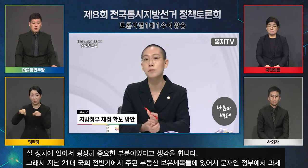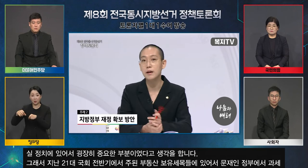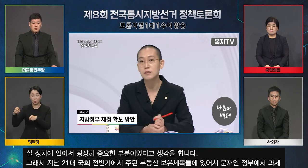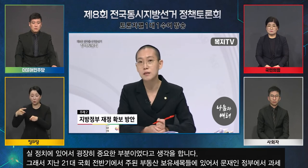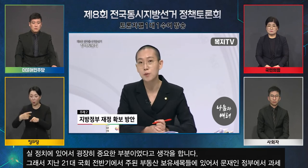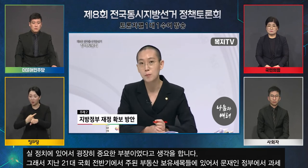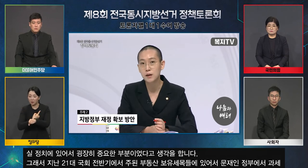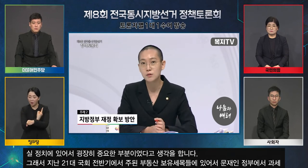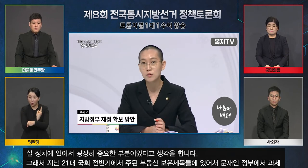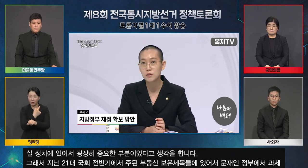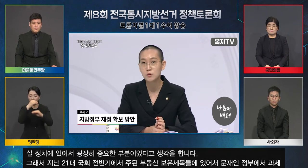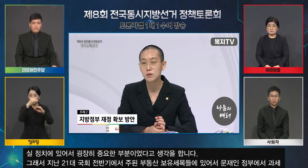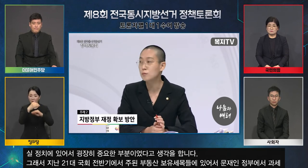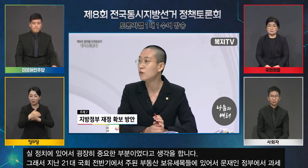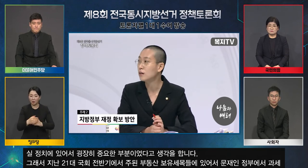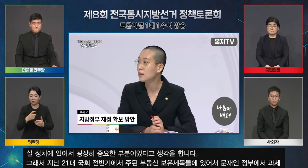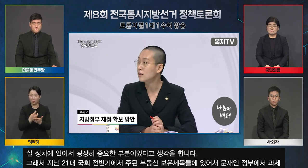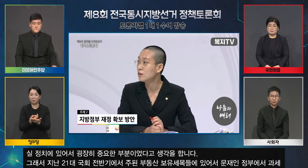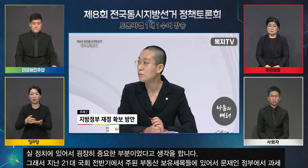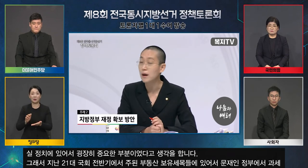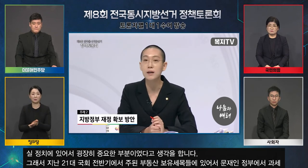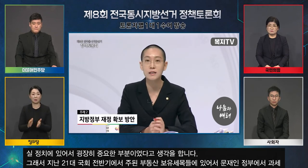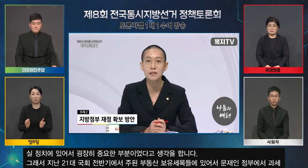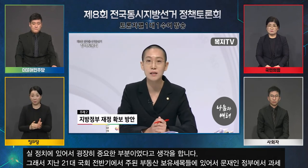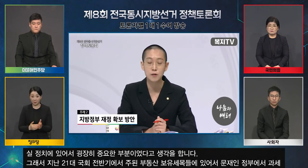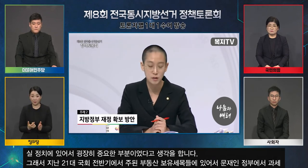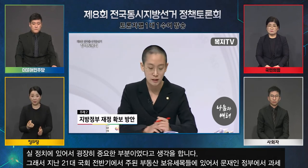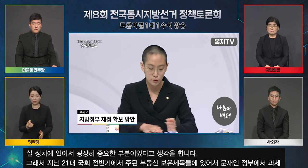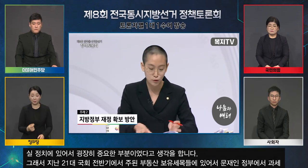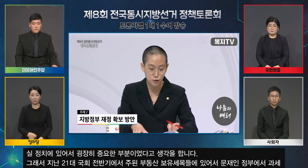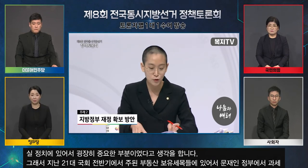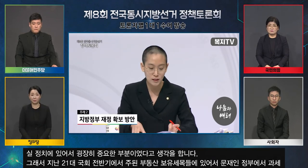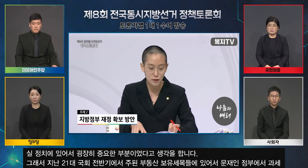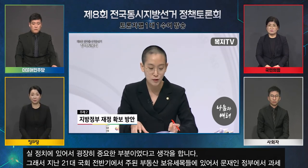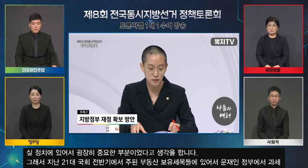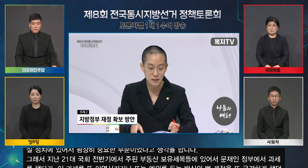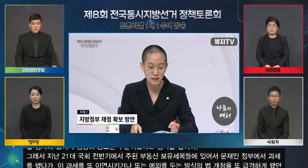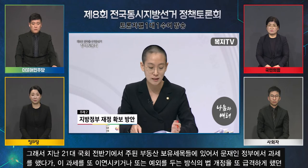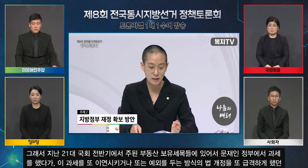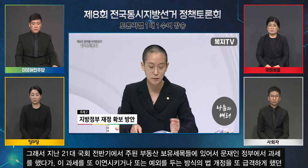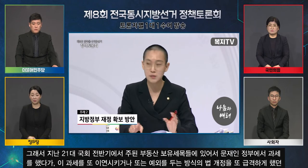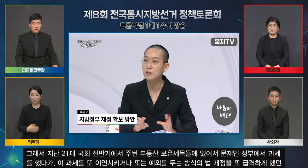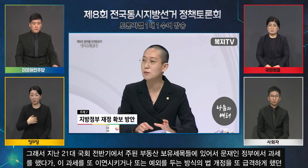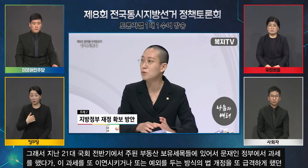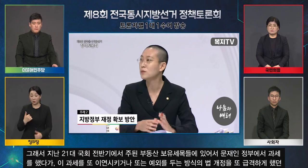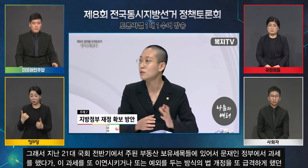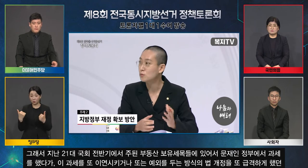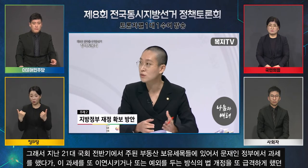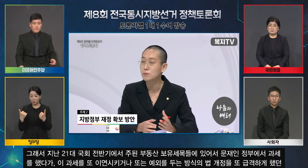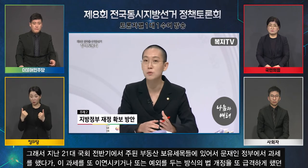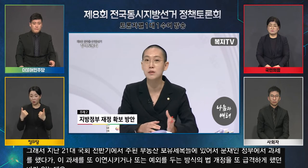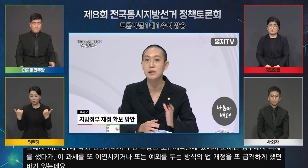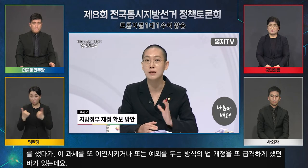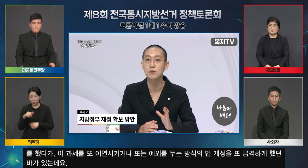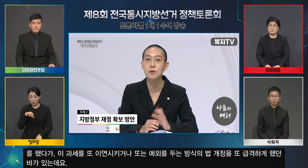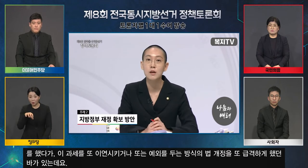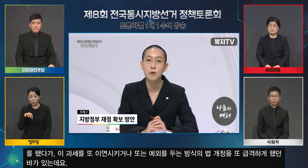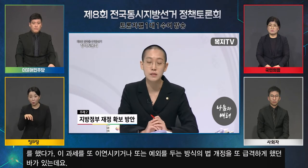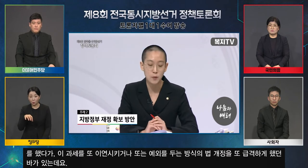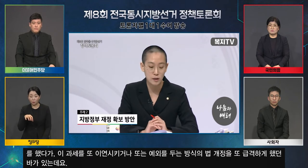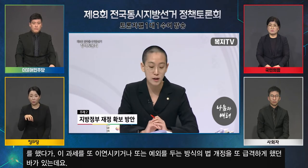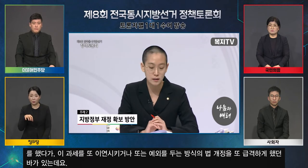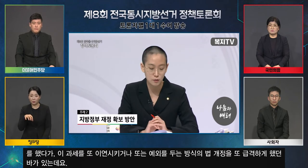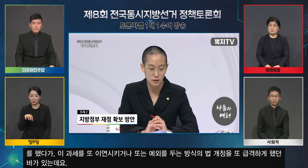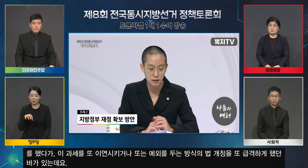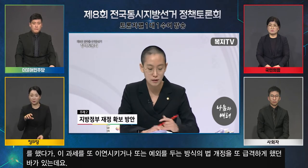예외를 두는 방식의 법 개정을 또 급격하게 했던 바가 있는데요. 저는 국회에서는 지방세법이나 종부세법이나 이런